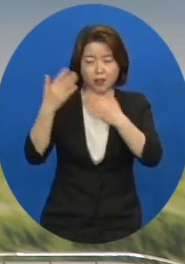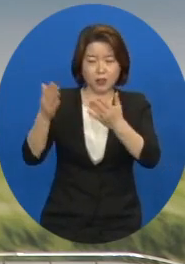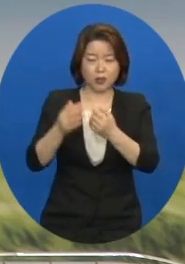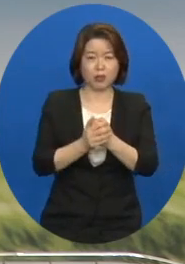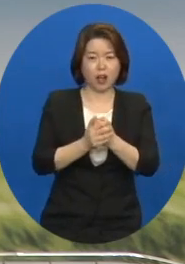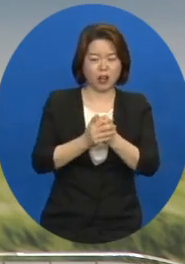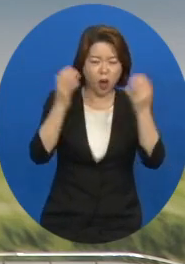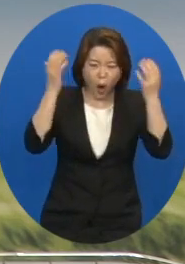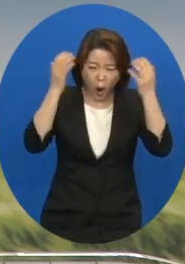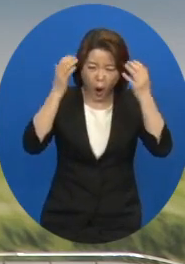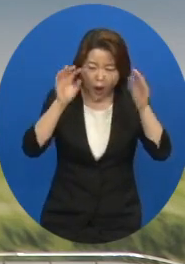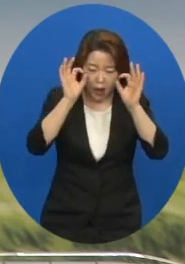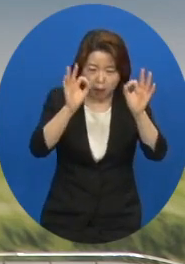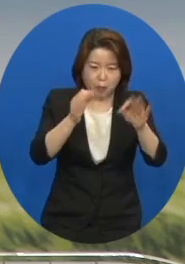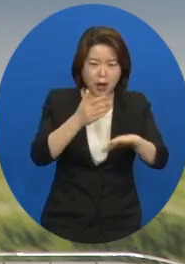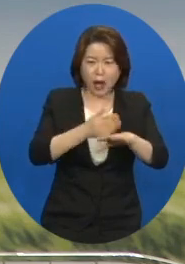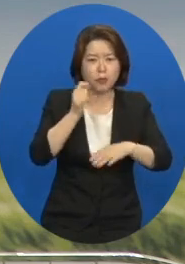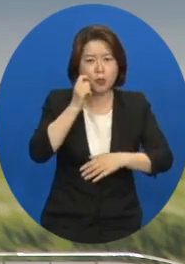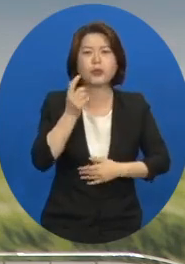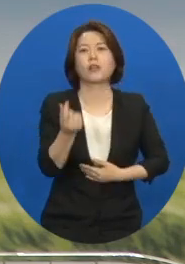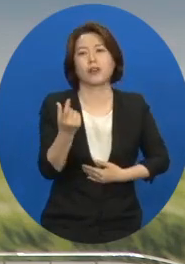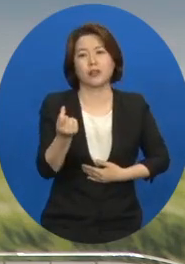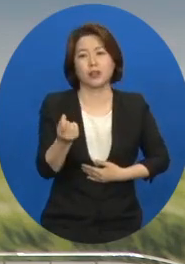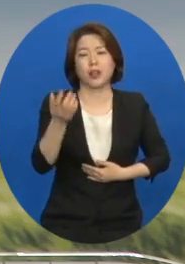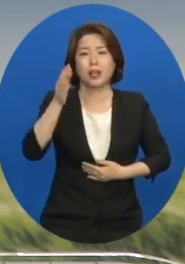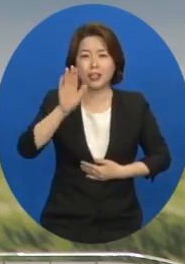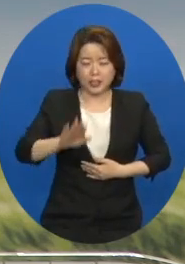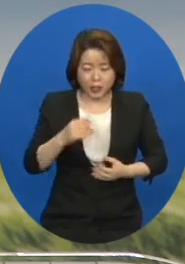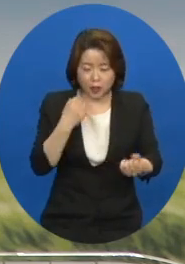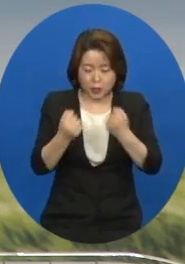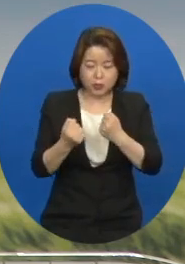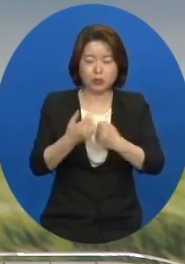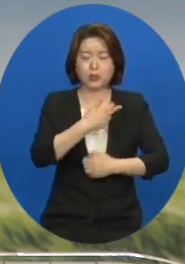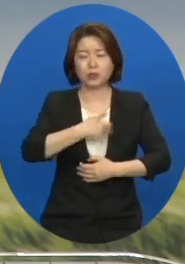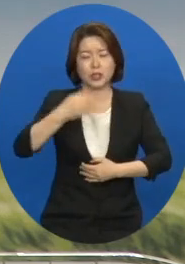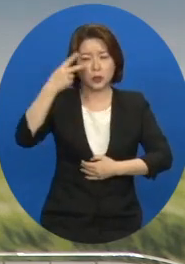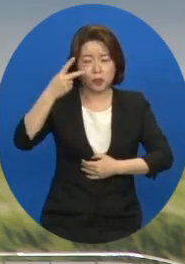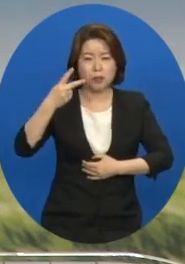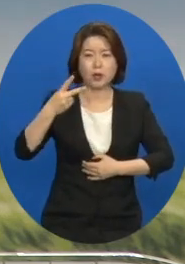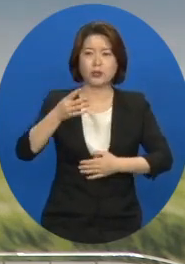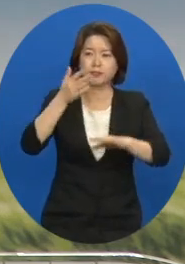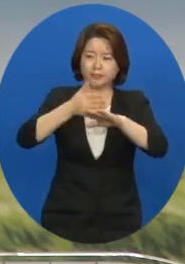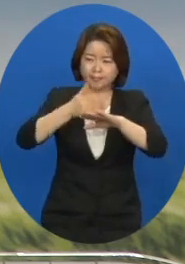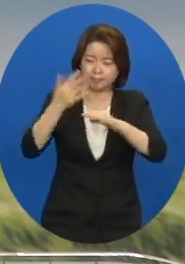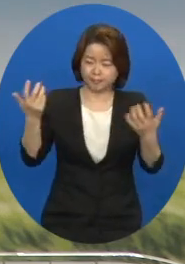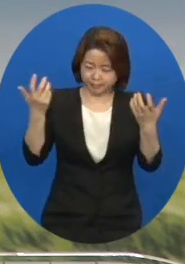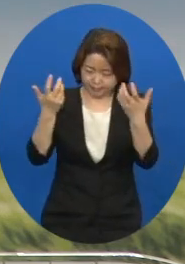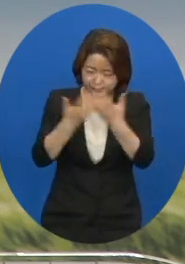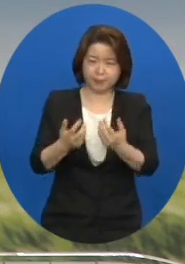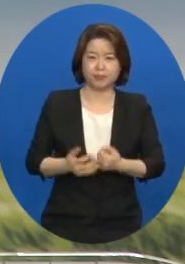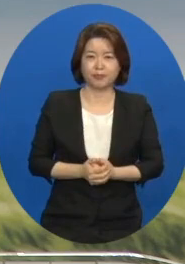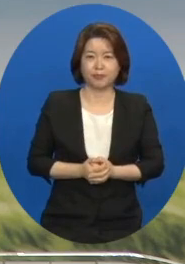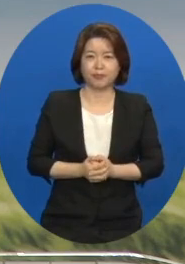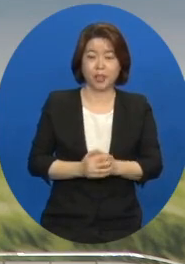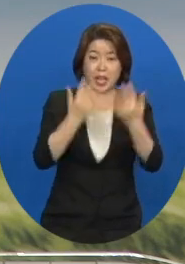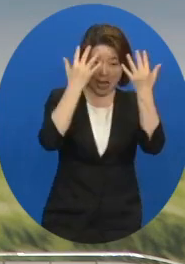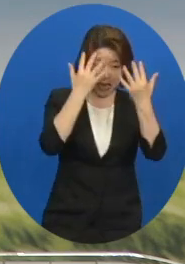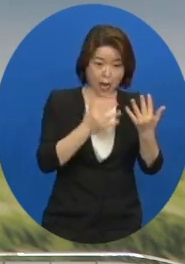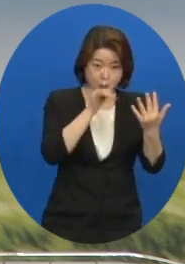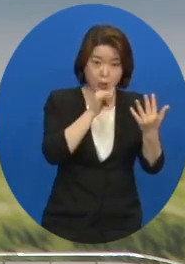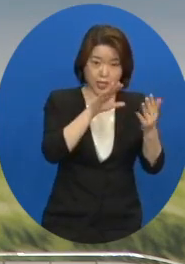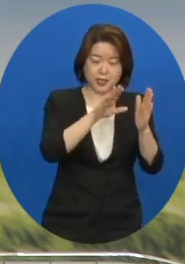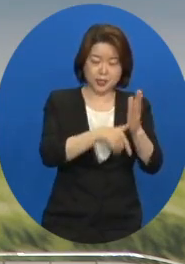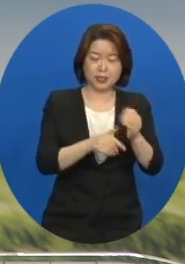살았어요. 그런데도 사도 바울은 감사가 넘쳤어요. 감옥에 있을 때 그는 감옥 바깥에 있는